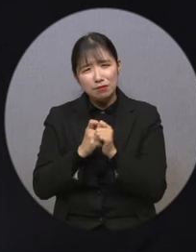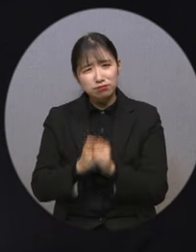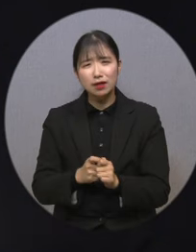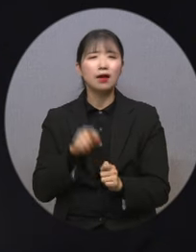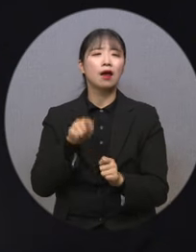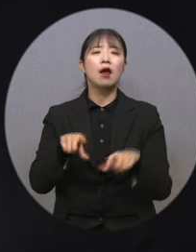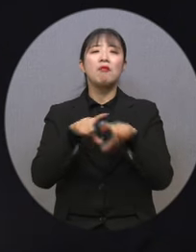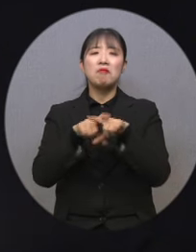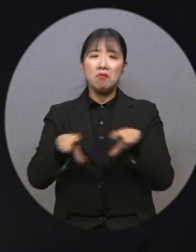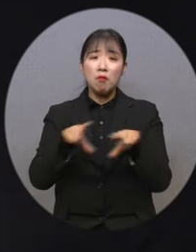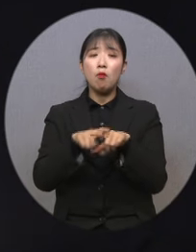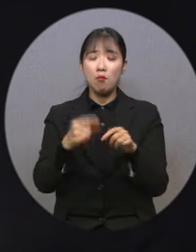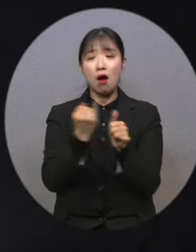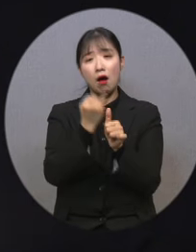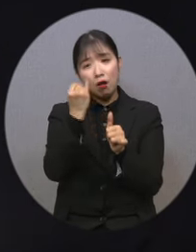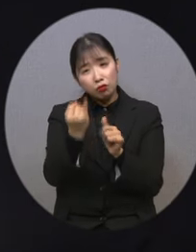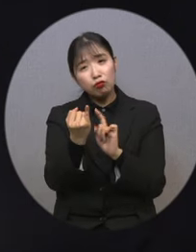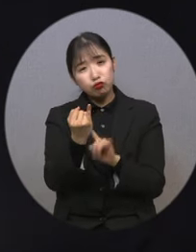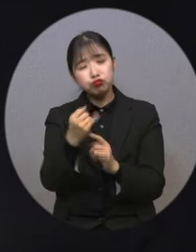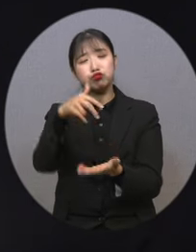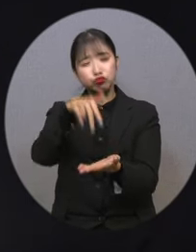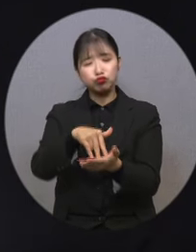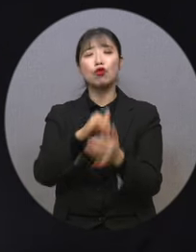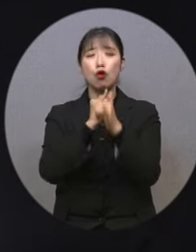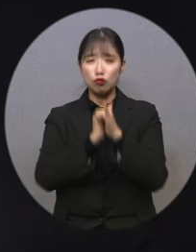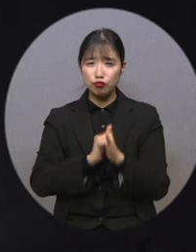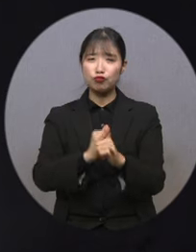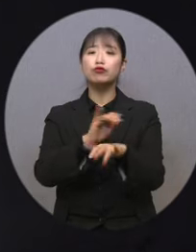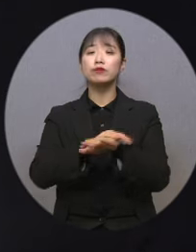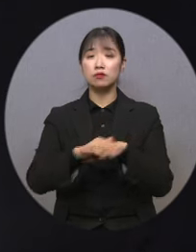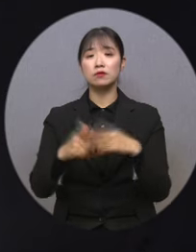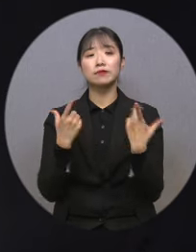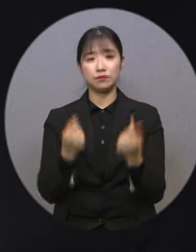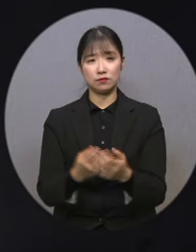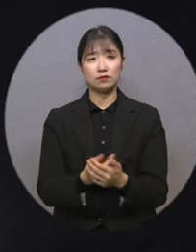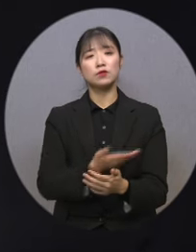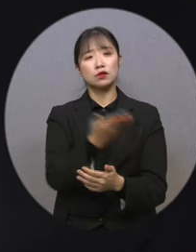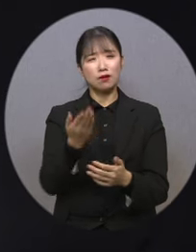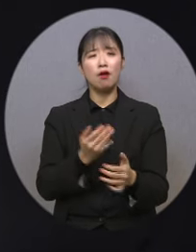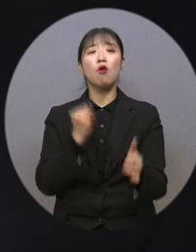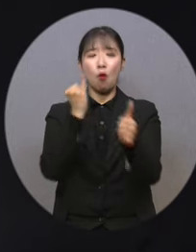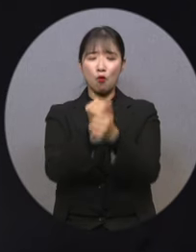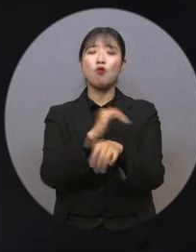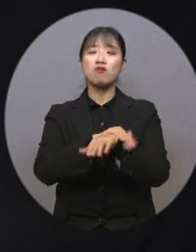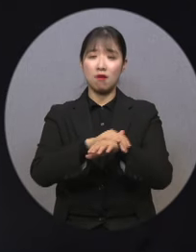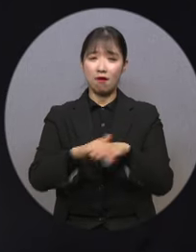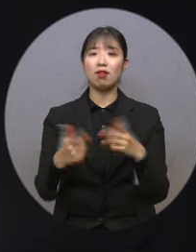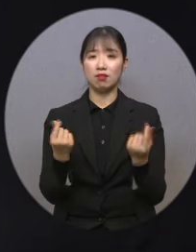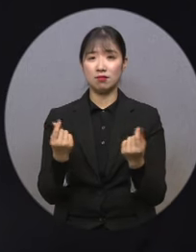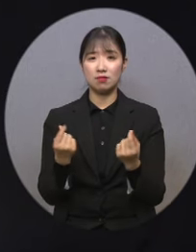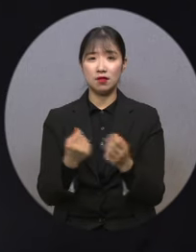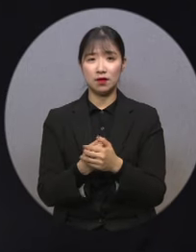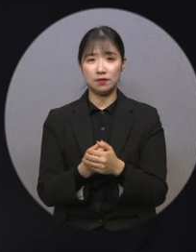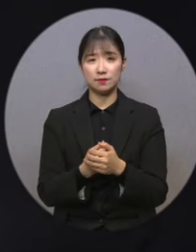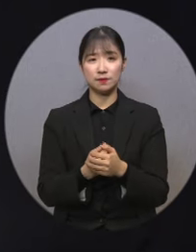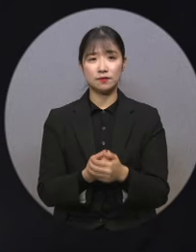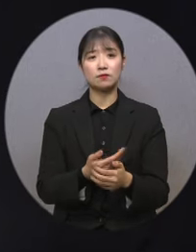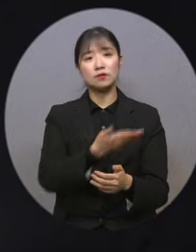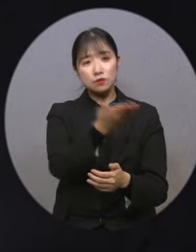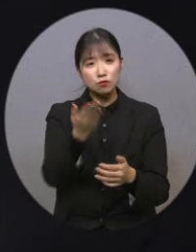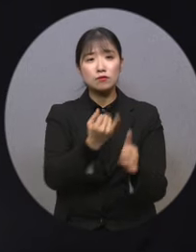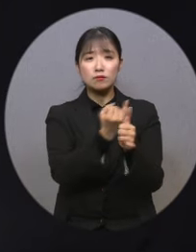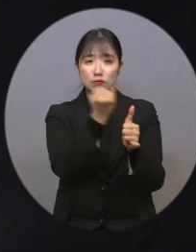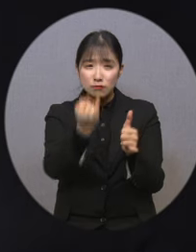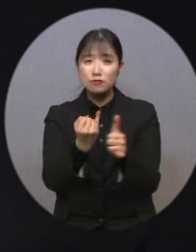평범한 아내로서 나는 훌륭한 아내라고 나는 봐요. 그들이 결혼을 잘했다는 게 내가 첫 번째. 내가 그들 아내나 뭐